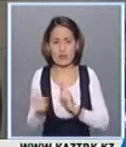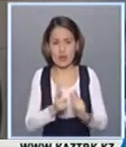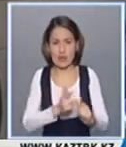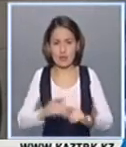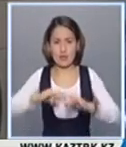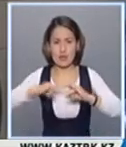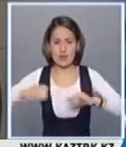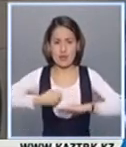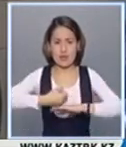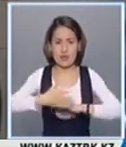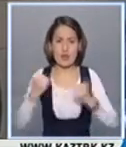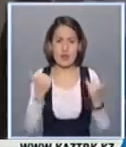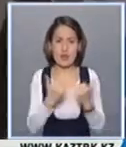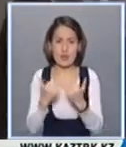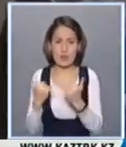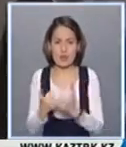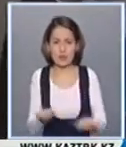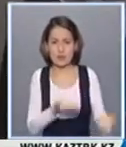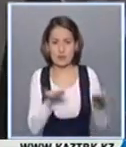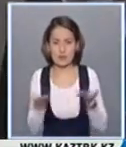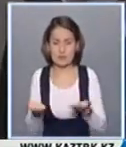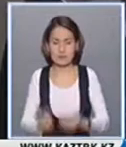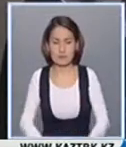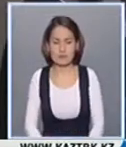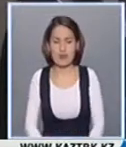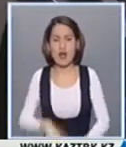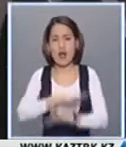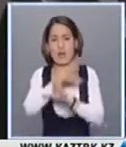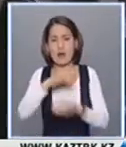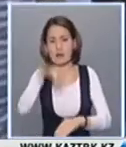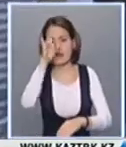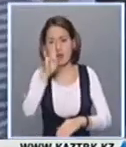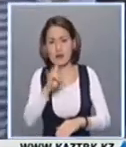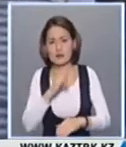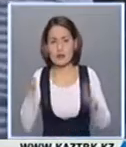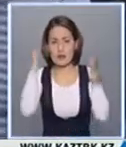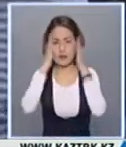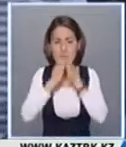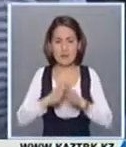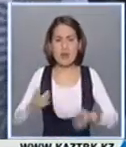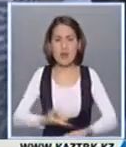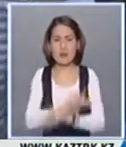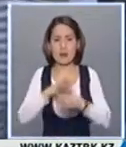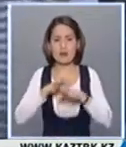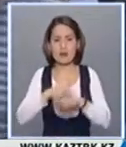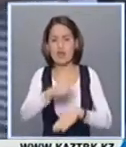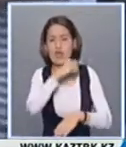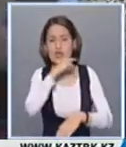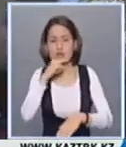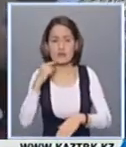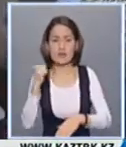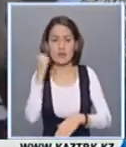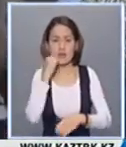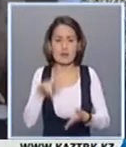қылып, қонақ күтіп жатырмыз бүгін. Ұлыстың ұлы күні барша қазаққа ұлық мереке. Бұл қағиданы ресейлік қандастарымыз қатаң